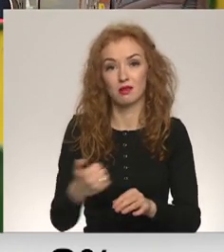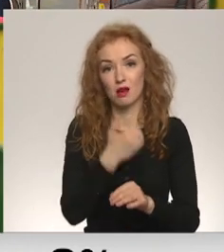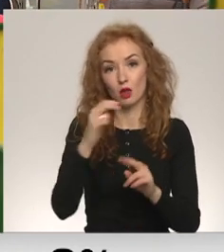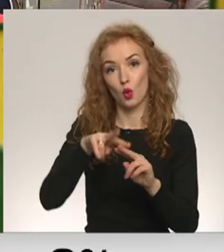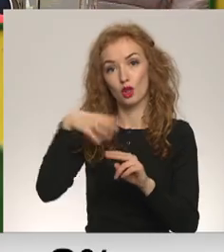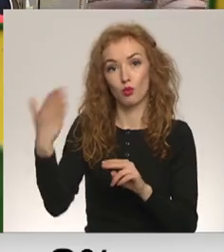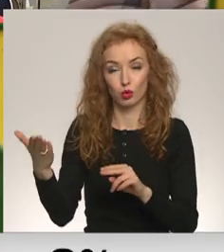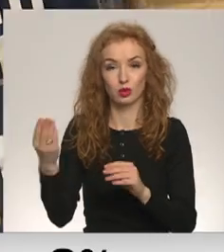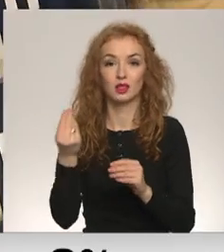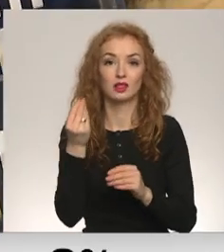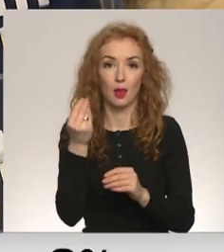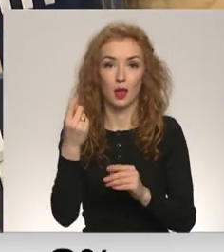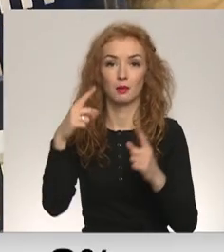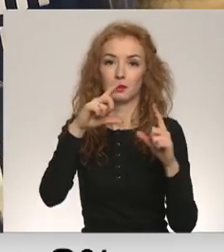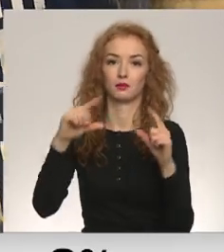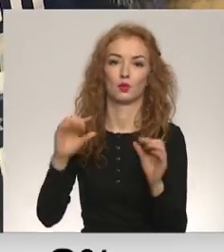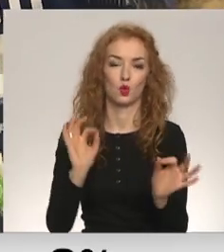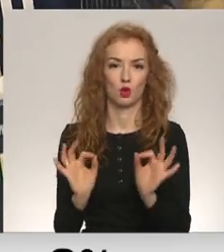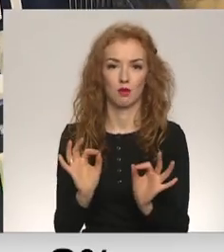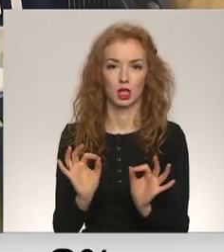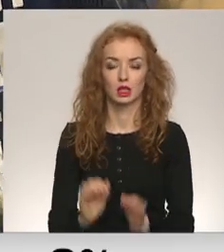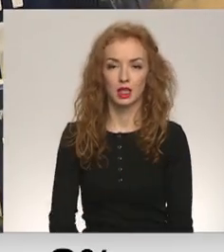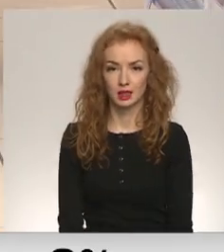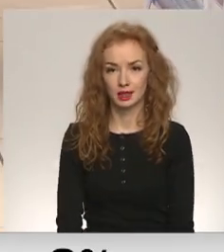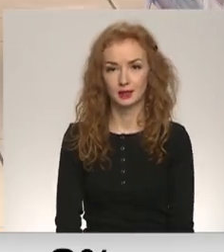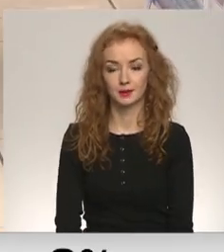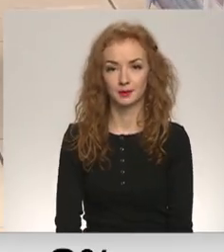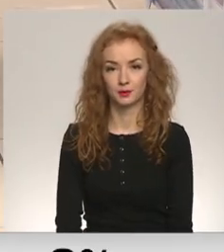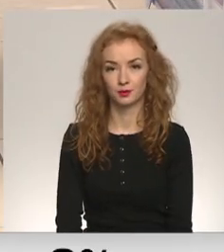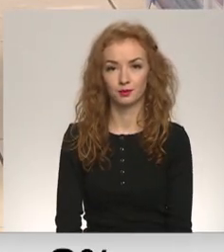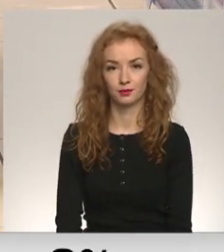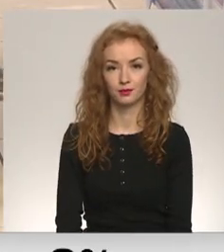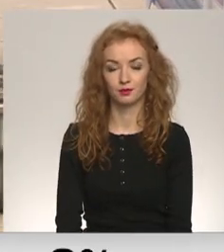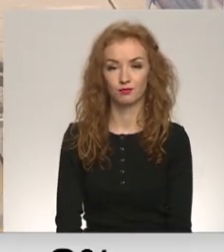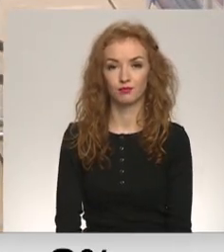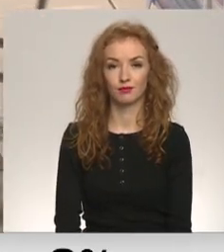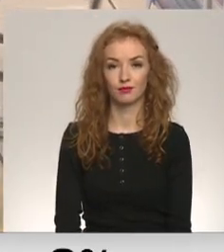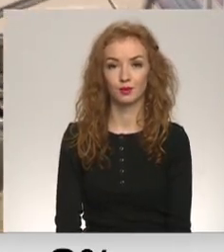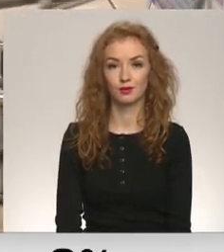cenas visticamāk normalizēsies. Ilja Kozins, Igors Tūns, Latvijas televīzija.